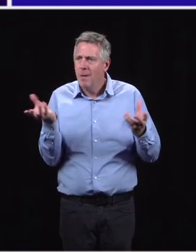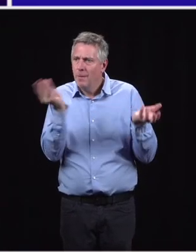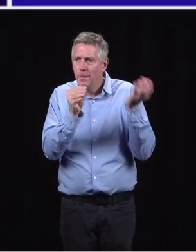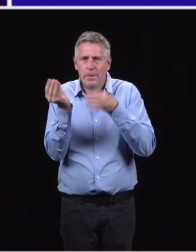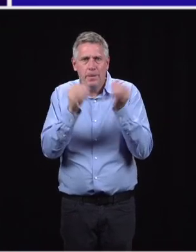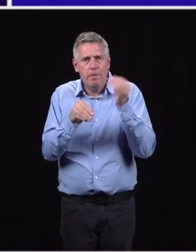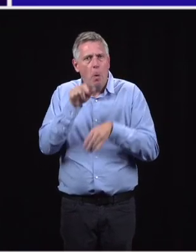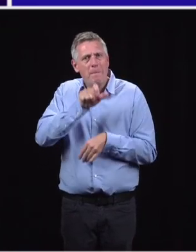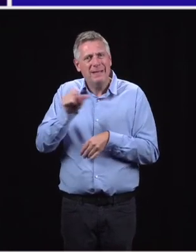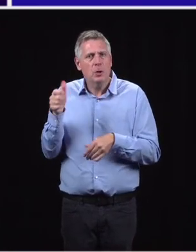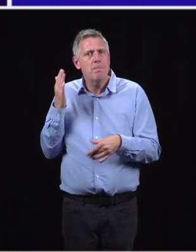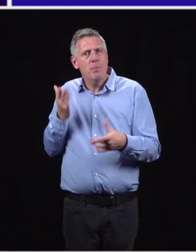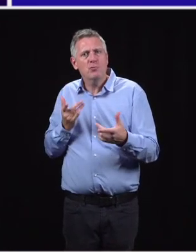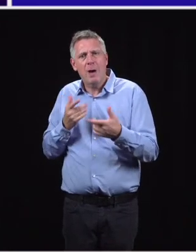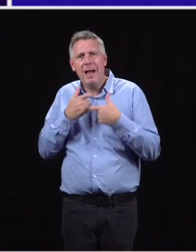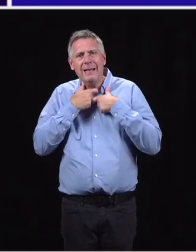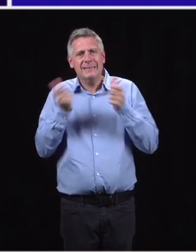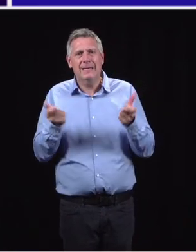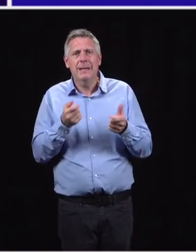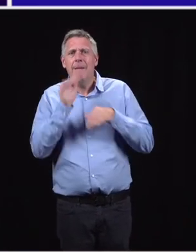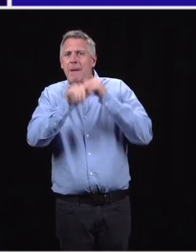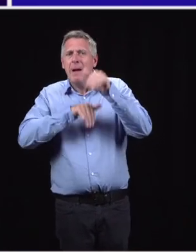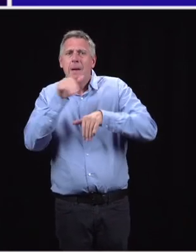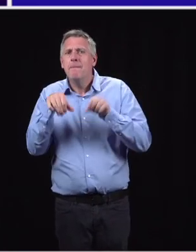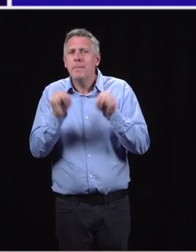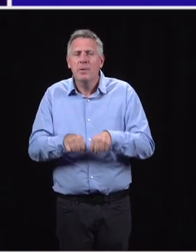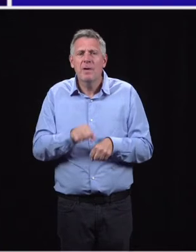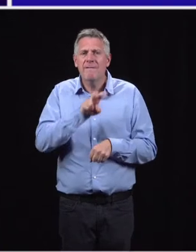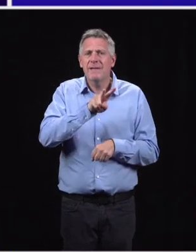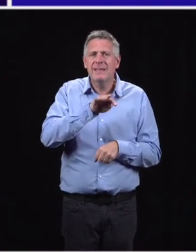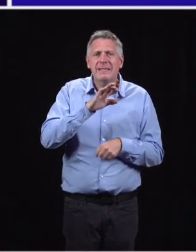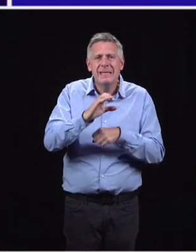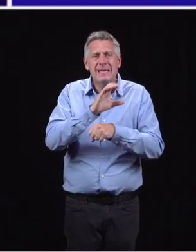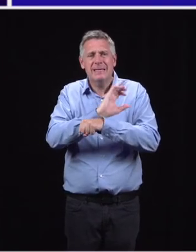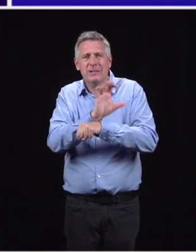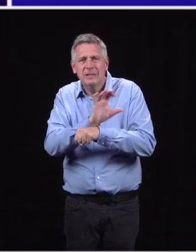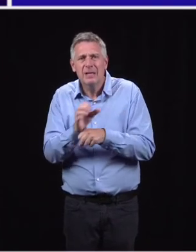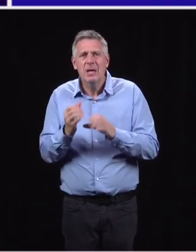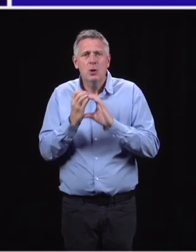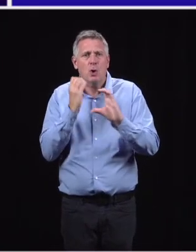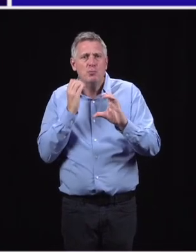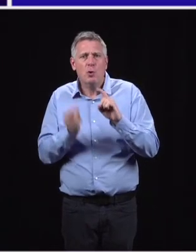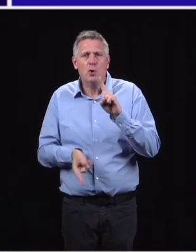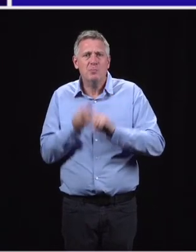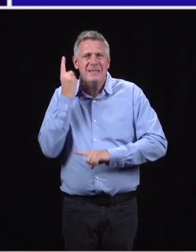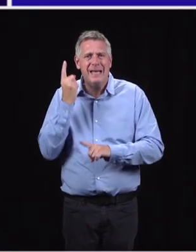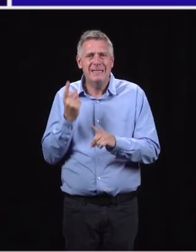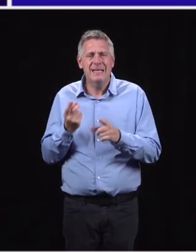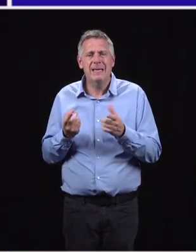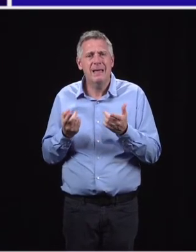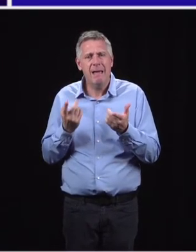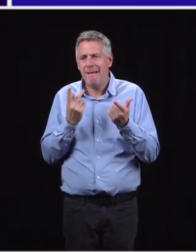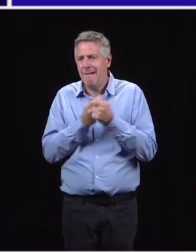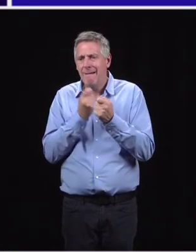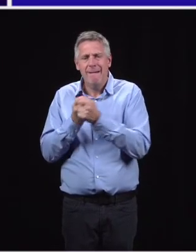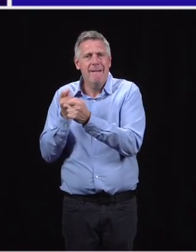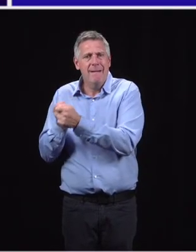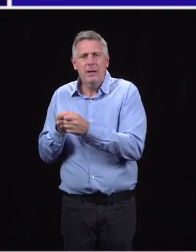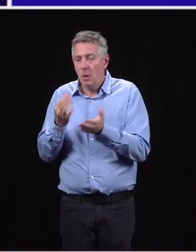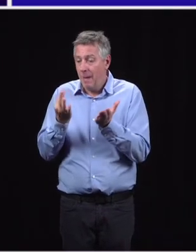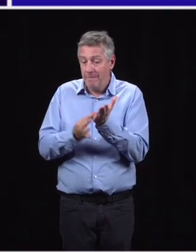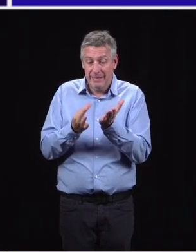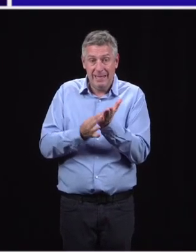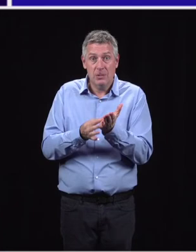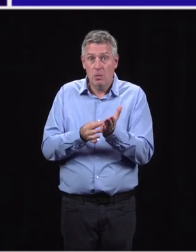qui en ont besoin donc aujourd'hui en fait on va retrouver des VTC des taxis des transporteurs spécialisés l'idée en fait c'est de développer une application qui